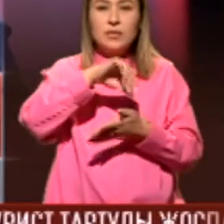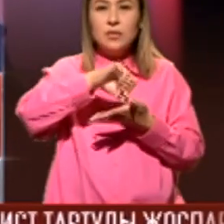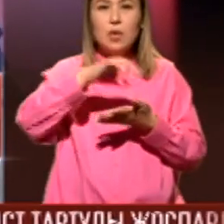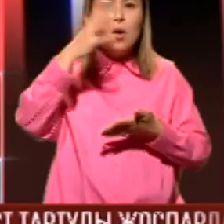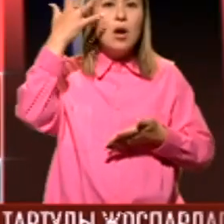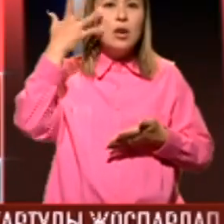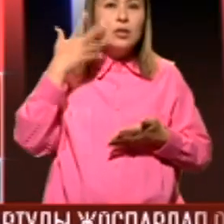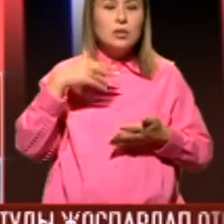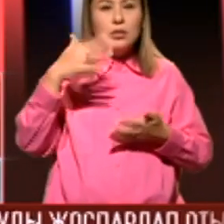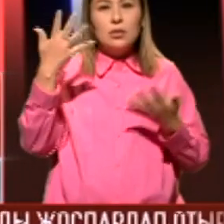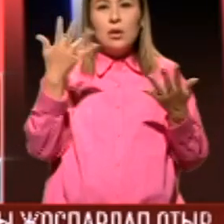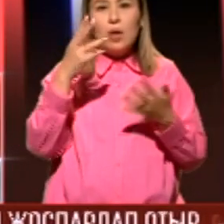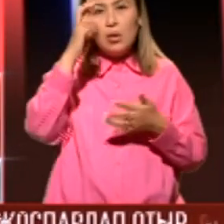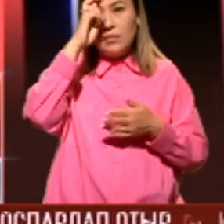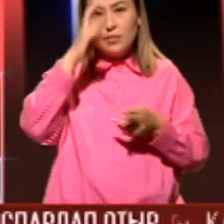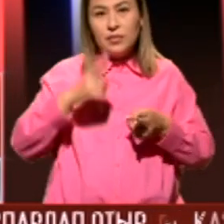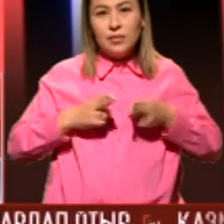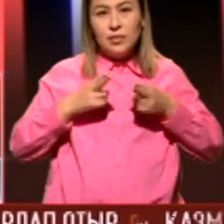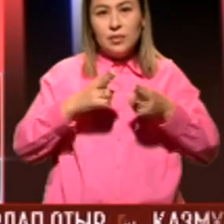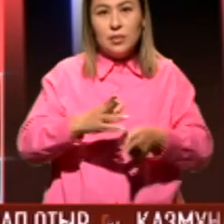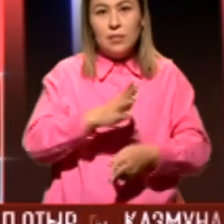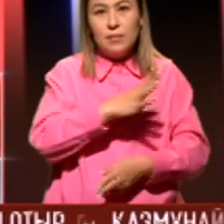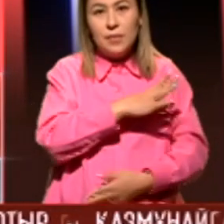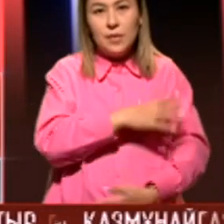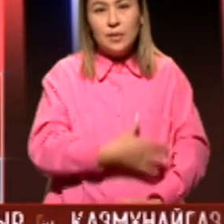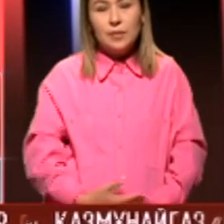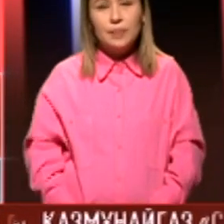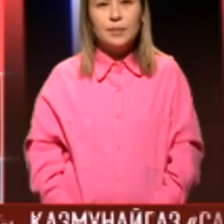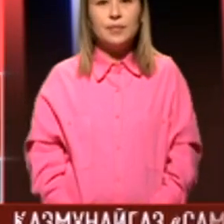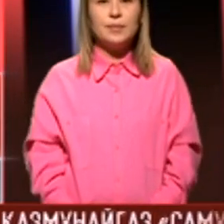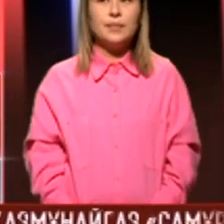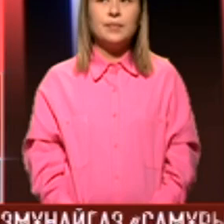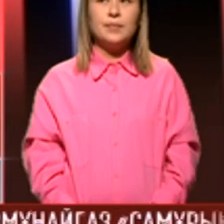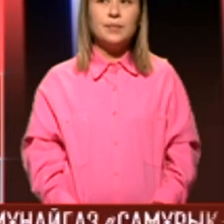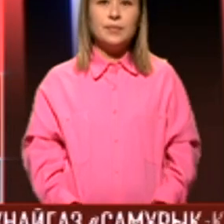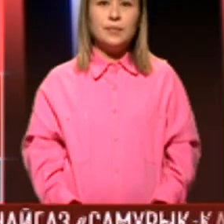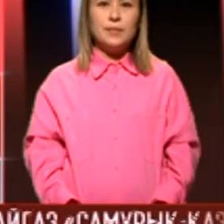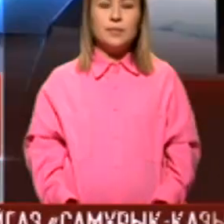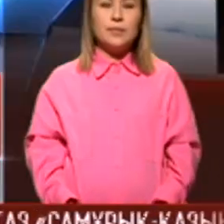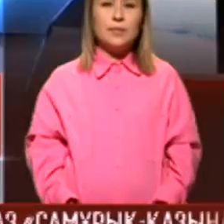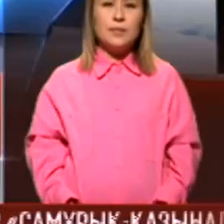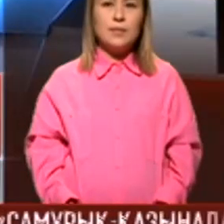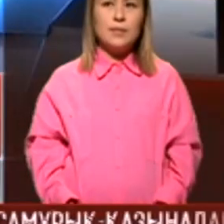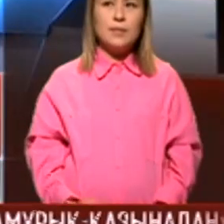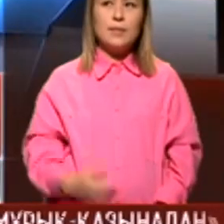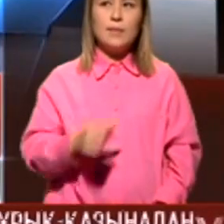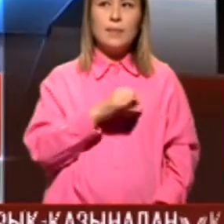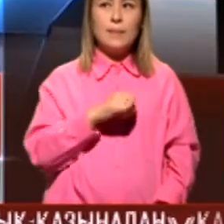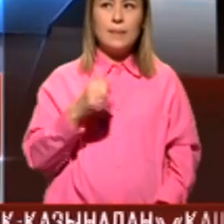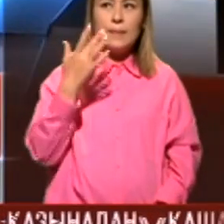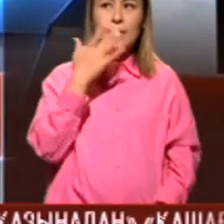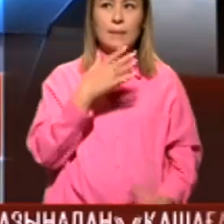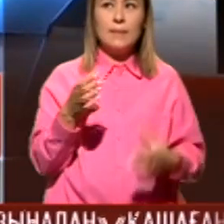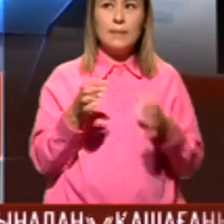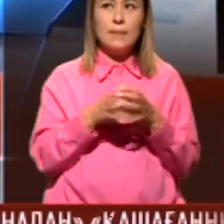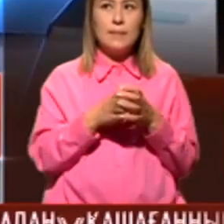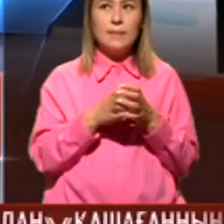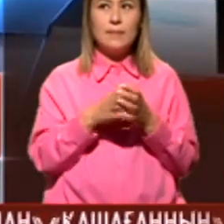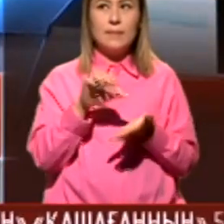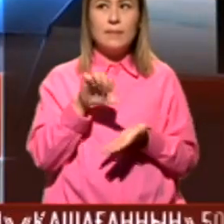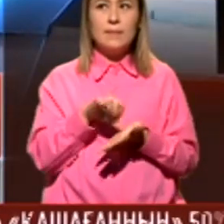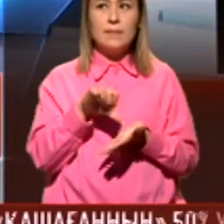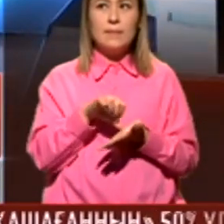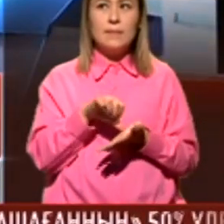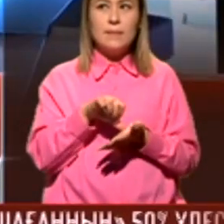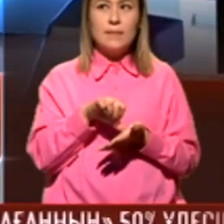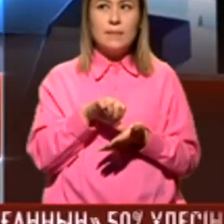қай мемлекетке барып дәл сондай сөз айтып еді? Әңгіме бұл жерде сіз Қытайдың ішкі жағдайындағы саяси жағдайды қарастырып көріңіз. Осыны да бір фактор ретінде қарастырамыз деп